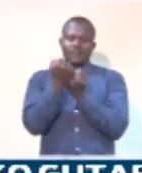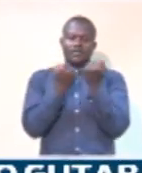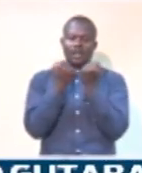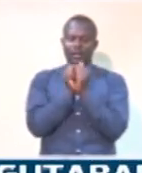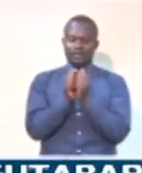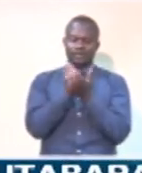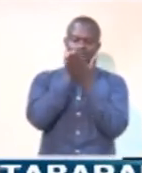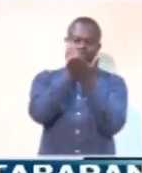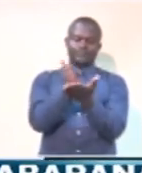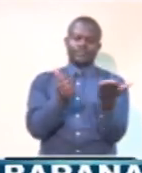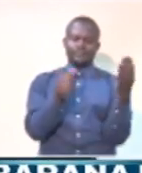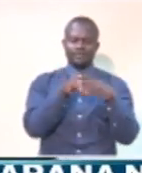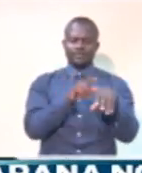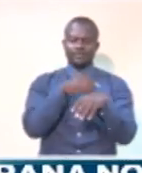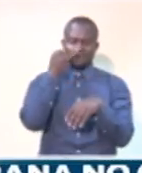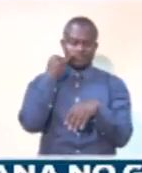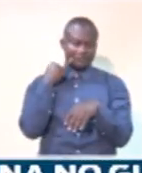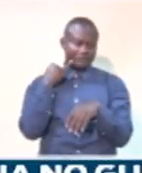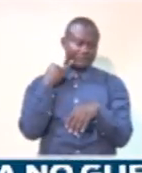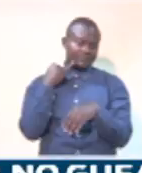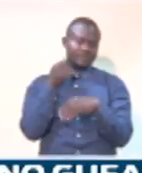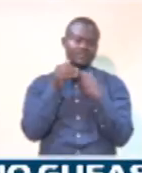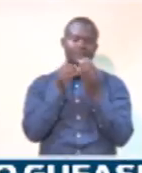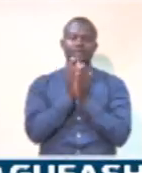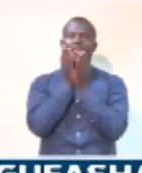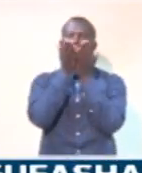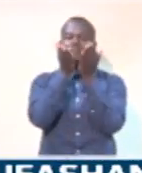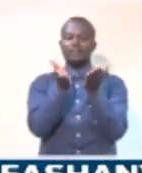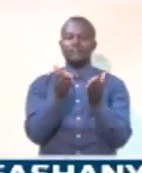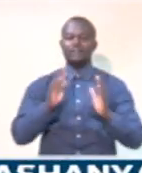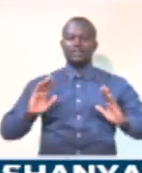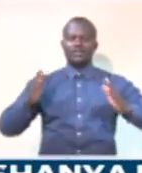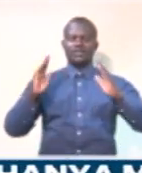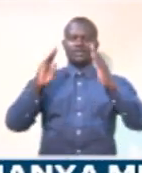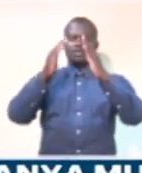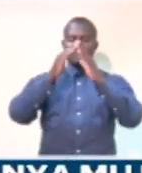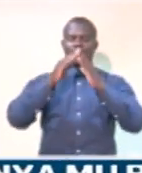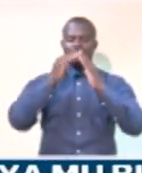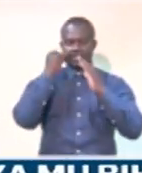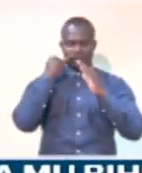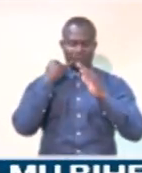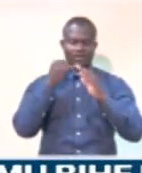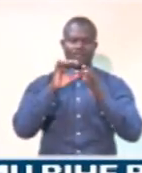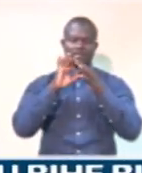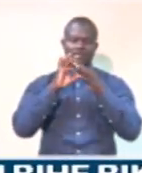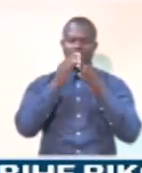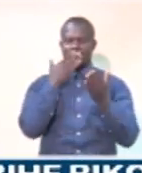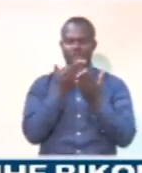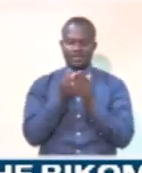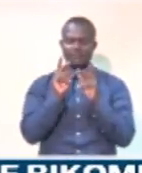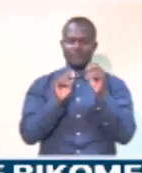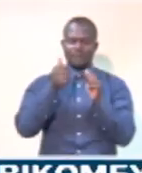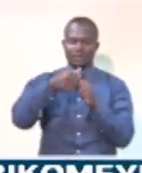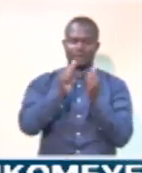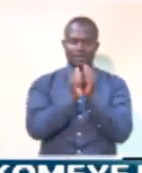no gufashanya mu bihe bikomeye nibyiruka ry'ibirunga ari ikimenyetso gikomeye cy'umubano mwiza haba ku baturage ubwabo